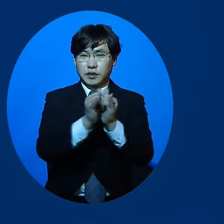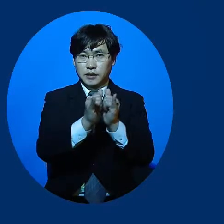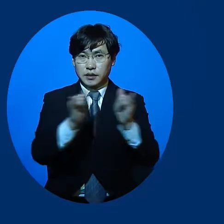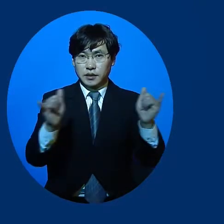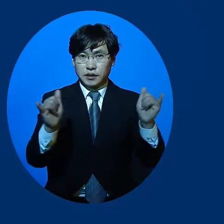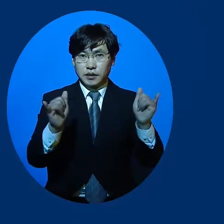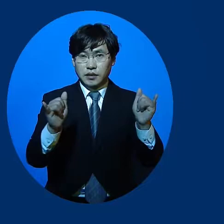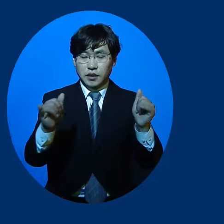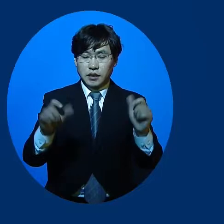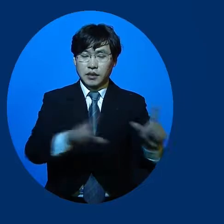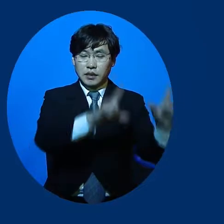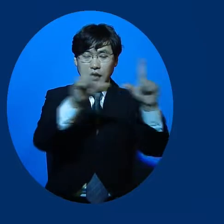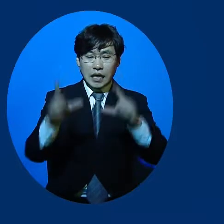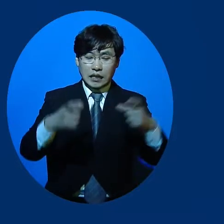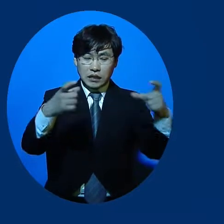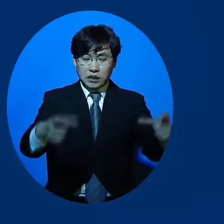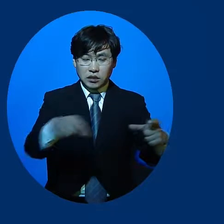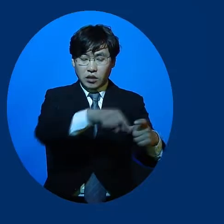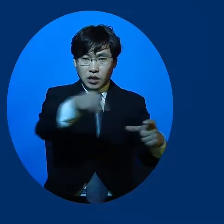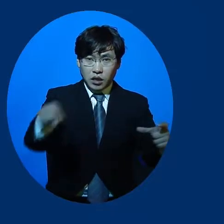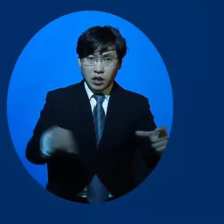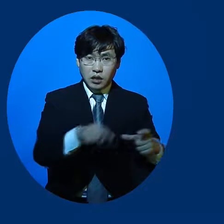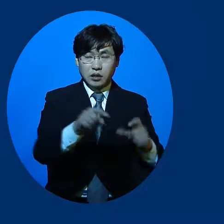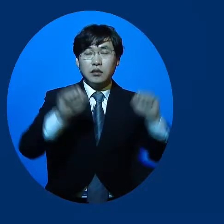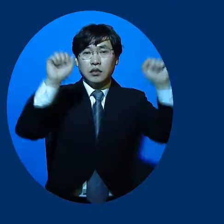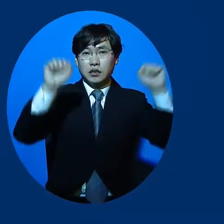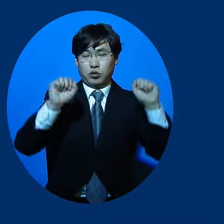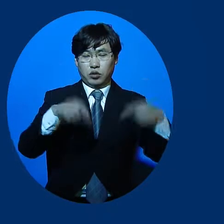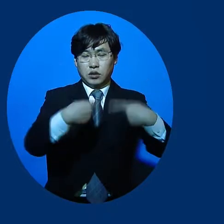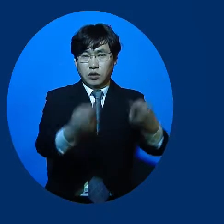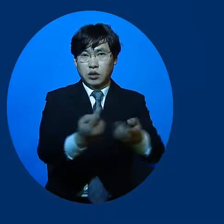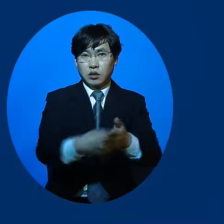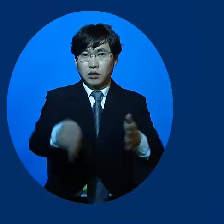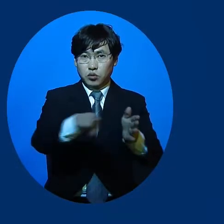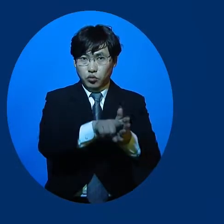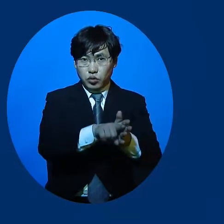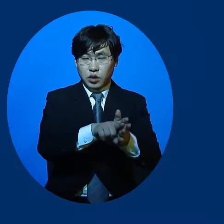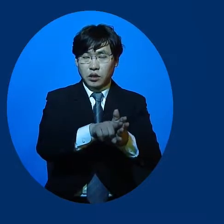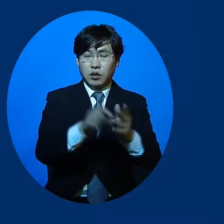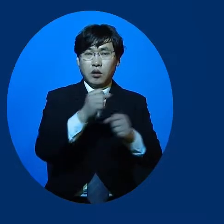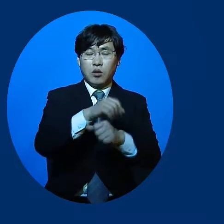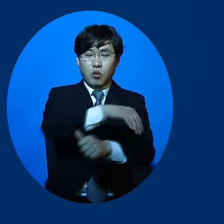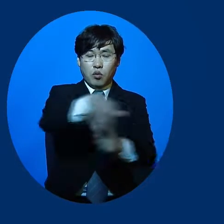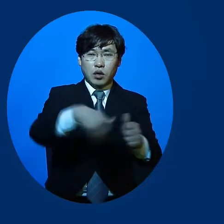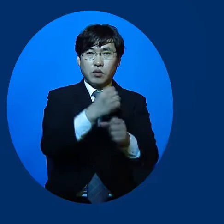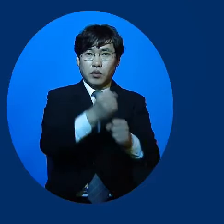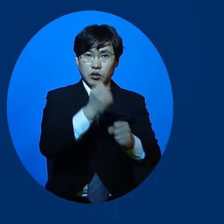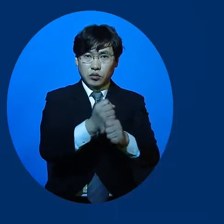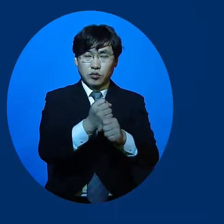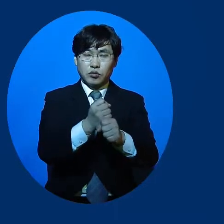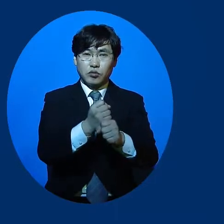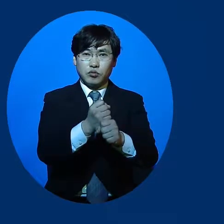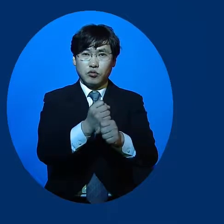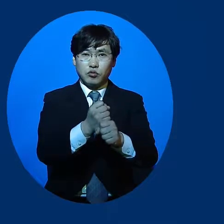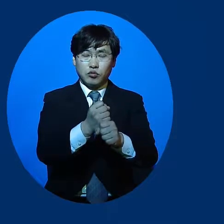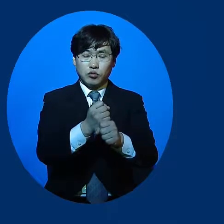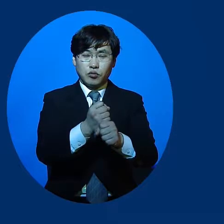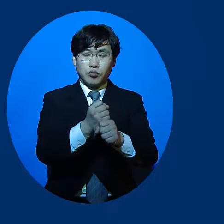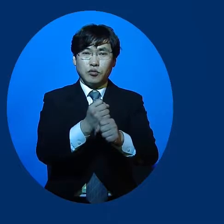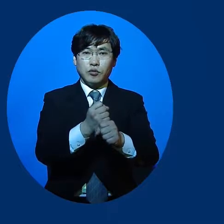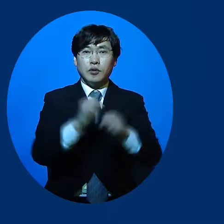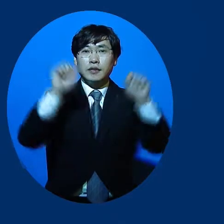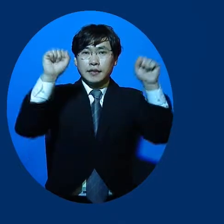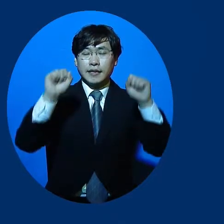장애인이 생활권 내에서 언제든지 체육 활동에 참여할 수 있는 인프라 확충을 통해 스포츠 기본권을 보장하고자